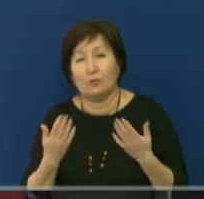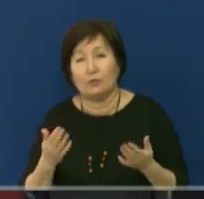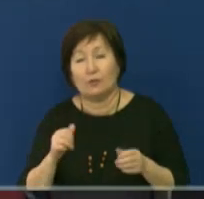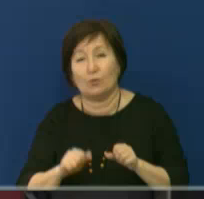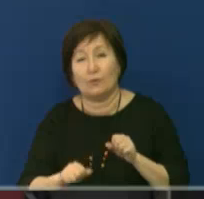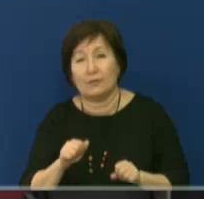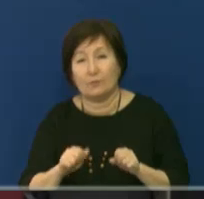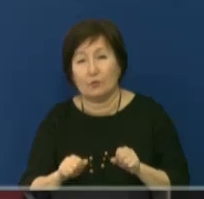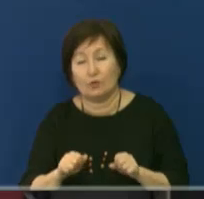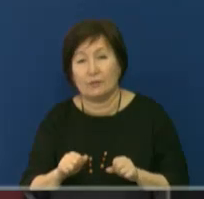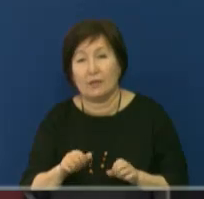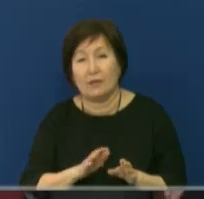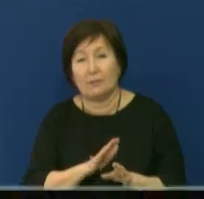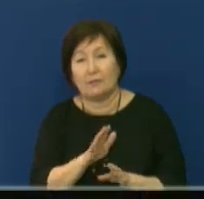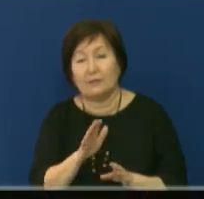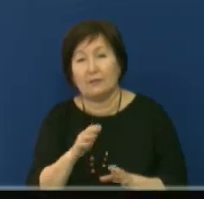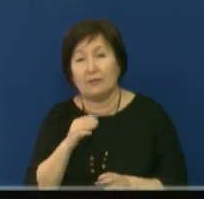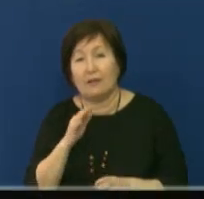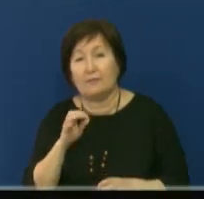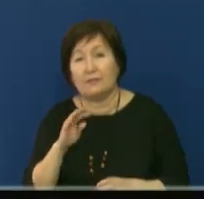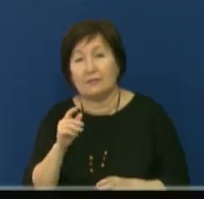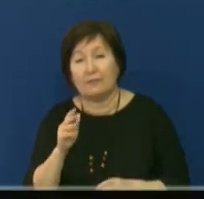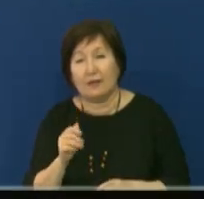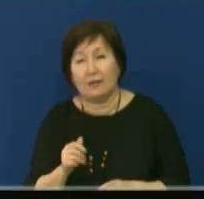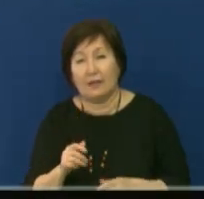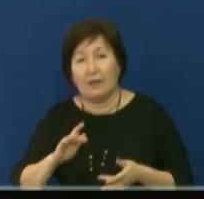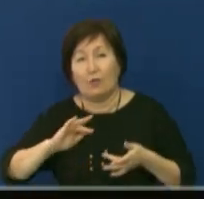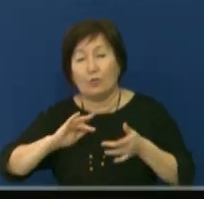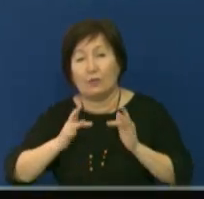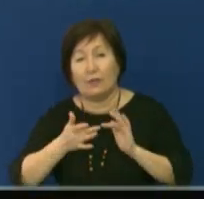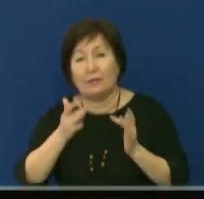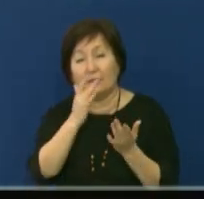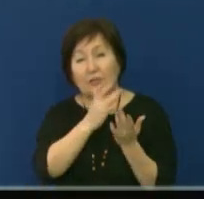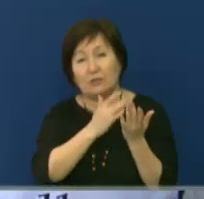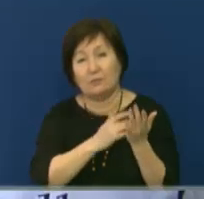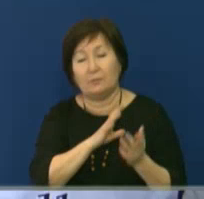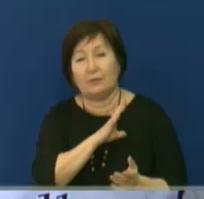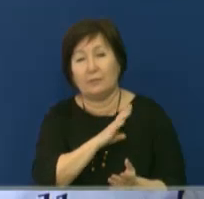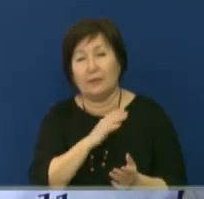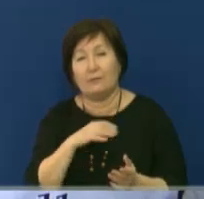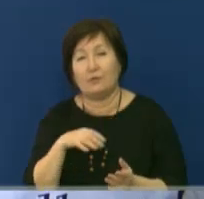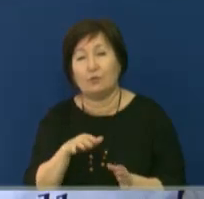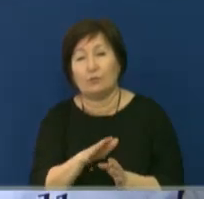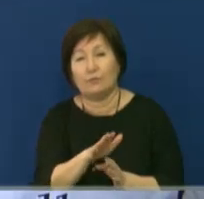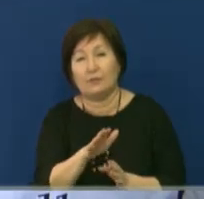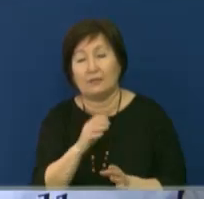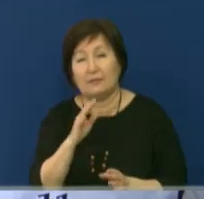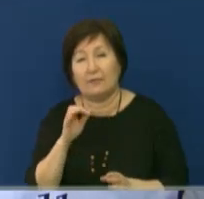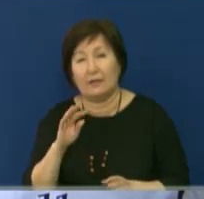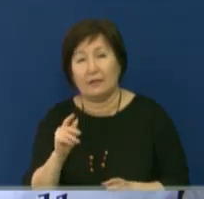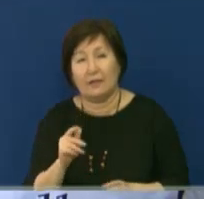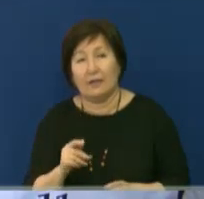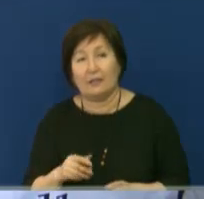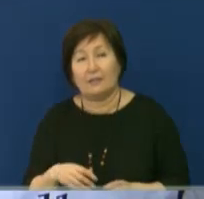көлемдегі фестиваль эпидемиологиялық жағдайға байланысты онлайн тәртіпте өткізілді. Фестиваль қатысушылардың жас мөлшерінің әртүрлі